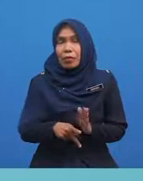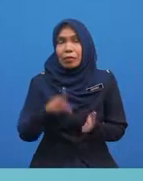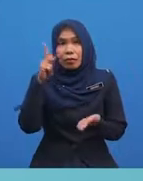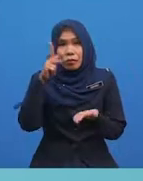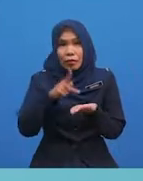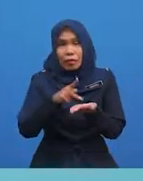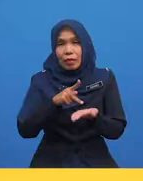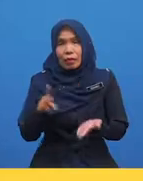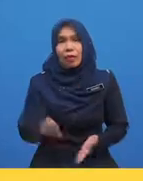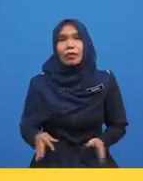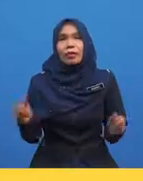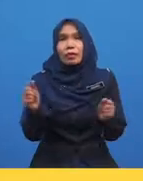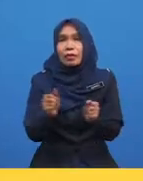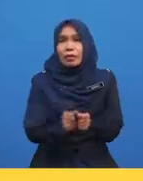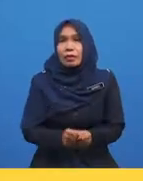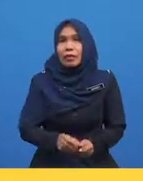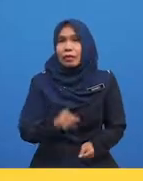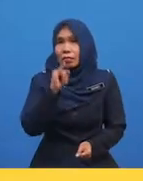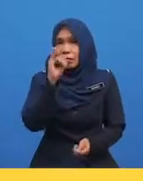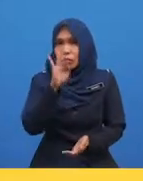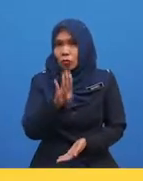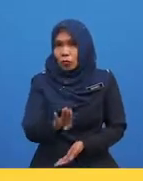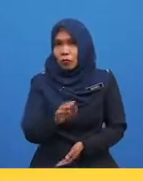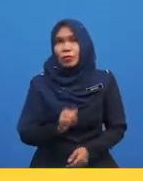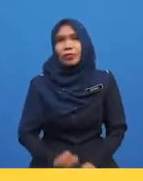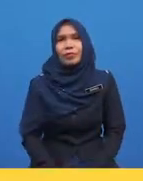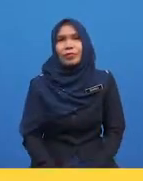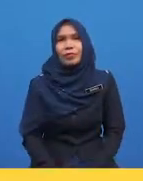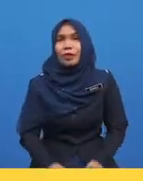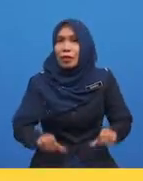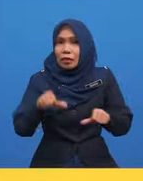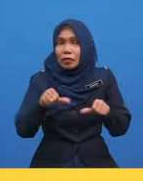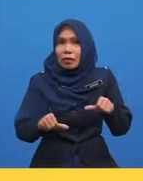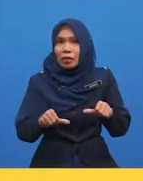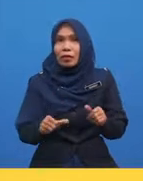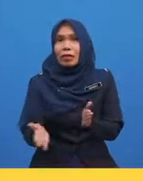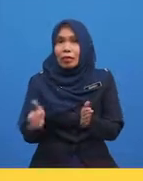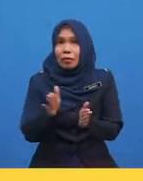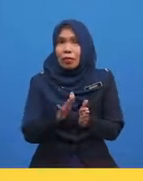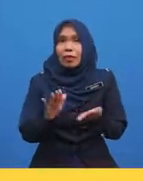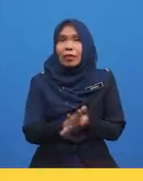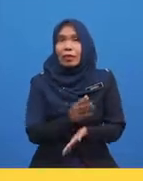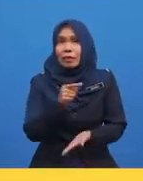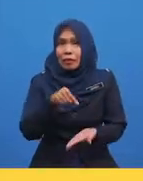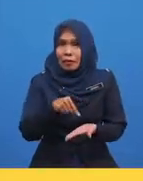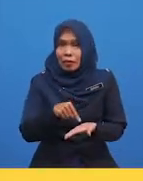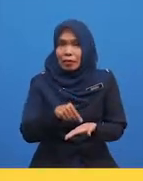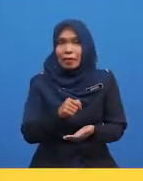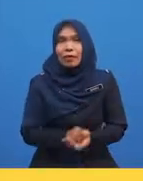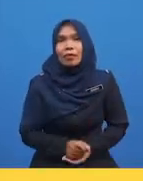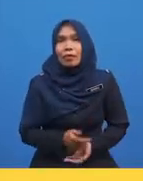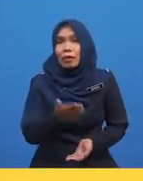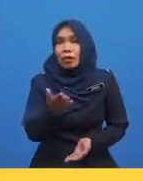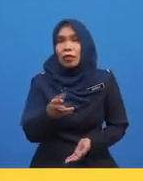suku. Aktiviti lipatan kertas ini pula, kamu telah diperkenalkan dengan